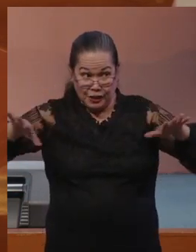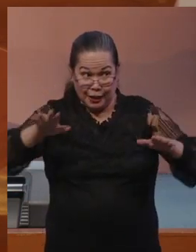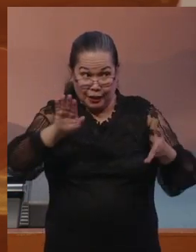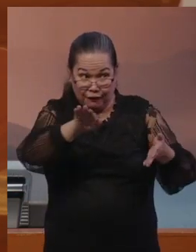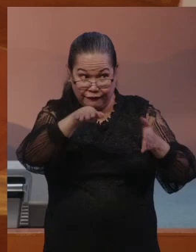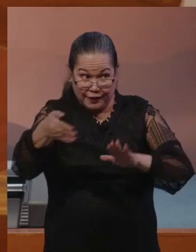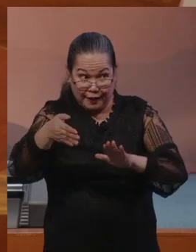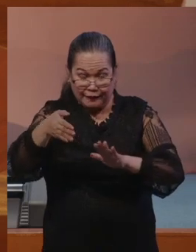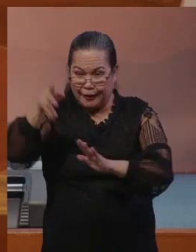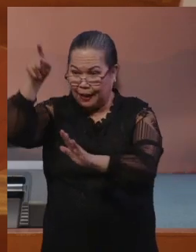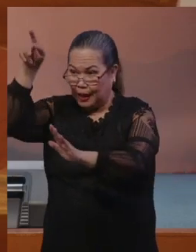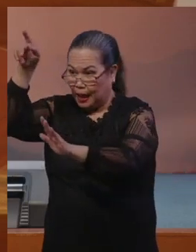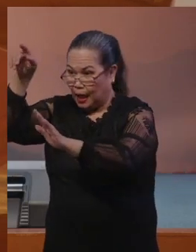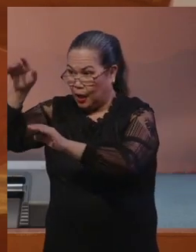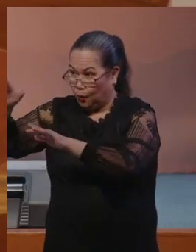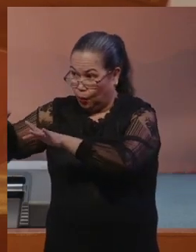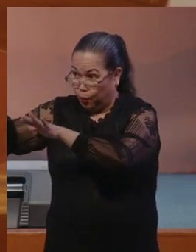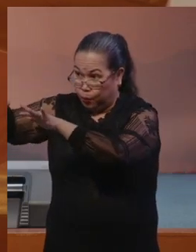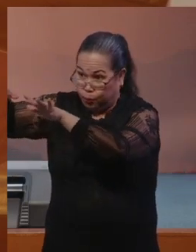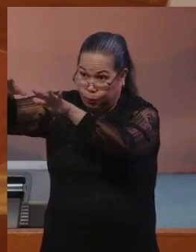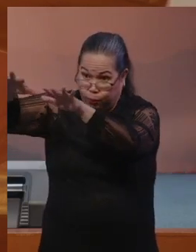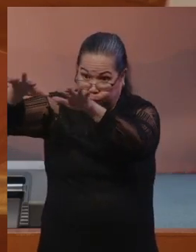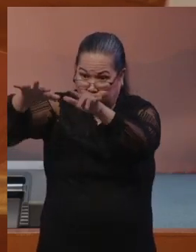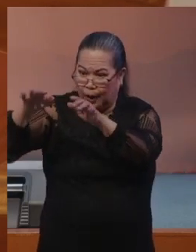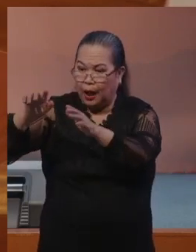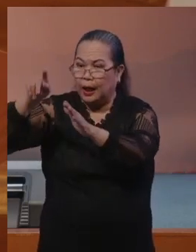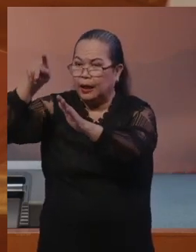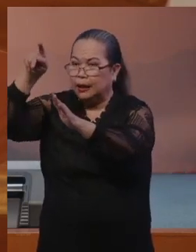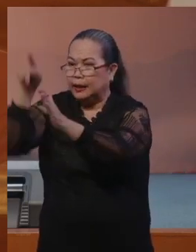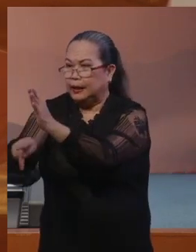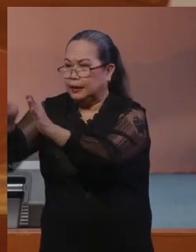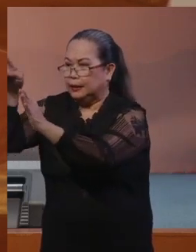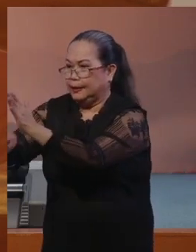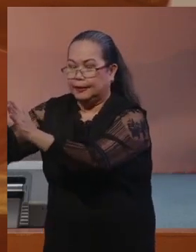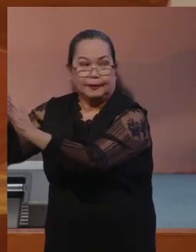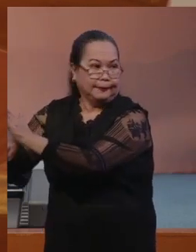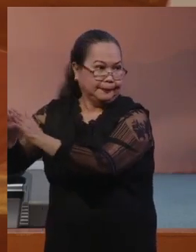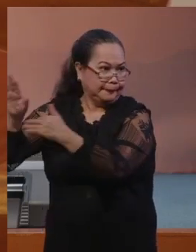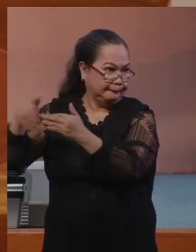at pinatay ang lahat ng panganay sa Egypt.